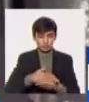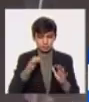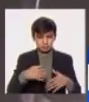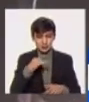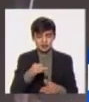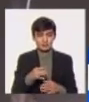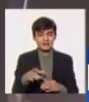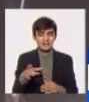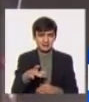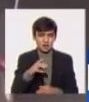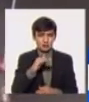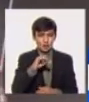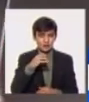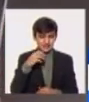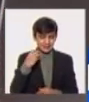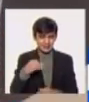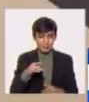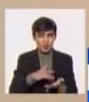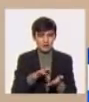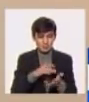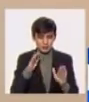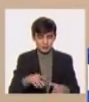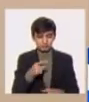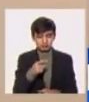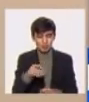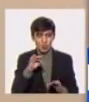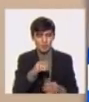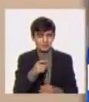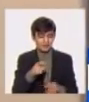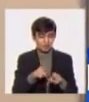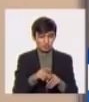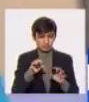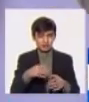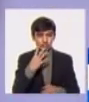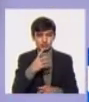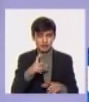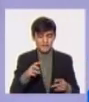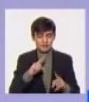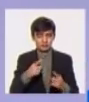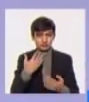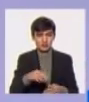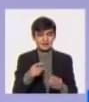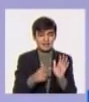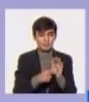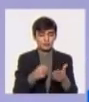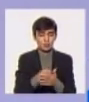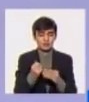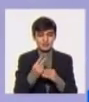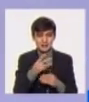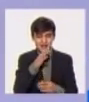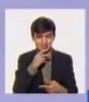диски с бухгалтерией и травматические пистолеты. 4 человек задержали, им грозит от 7 до 12 лет лишения свободы